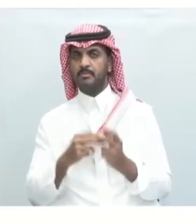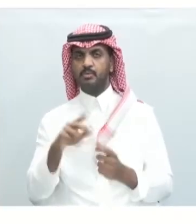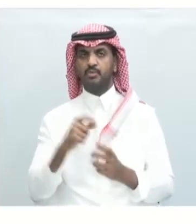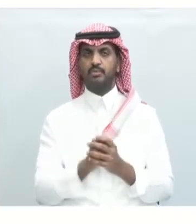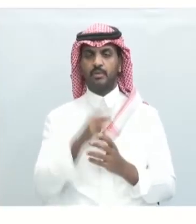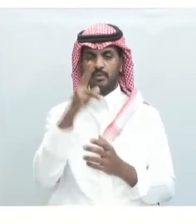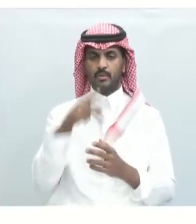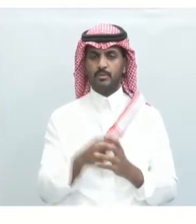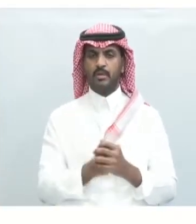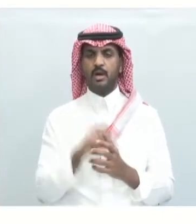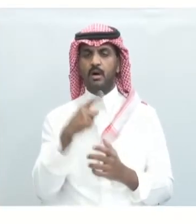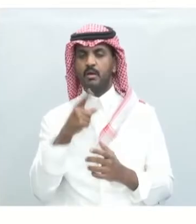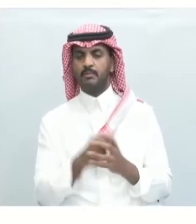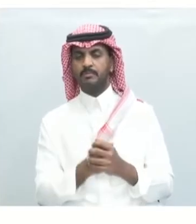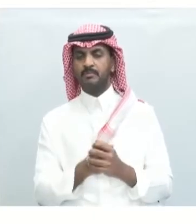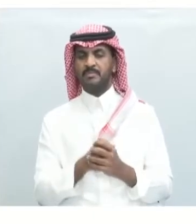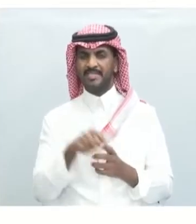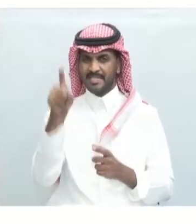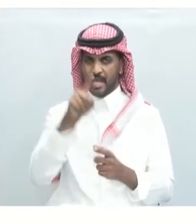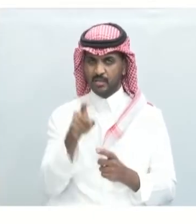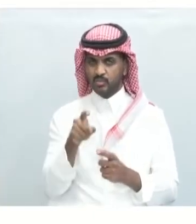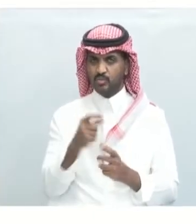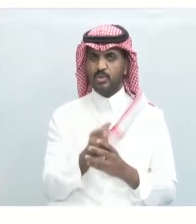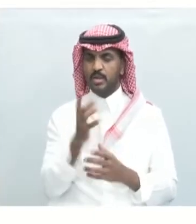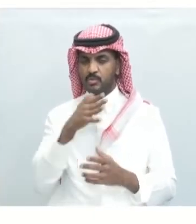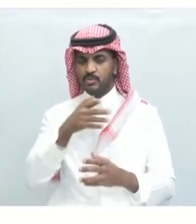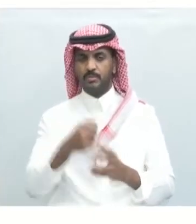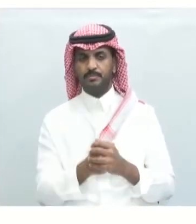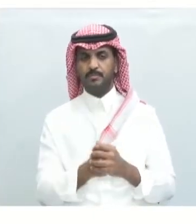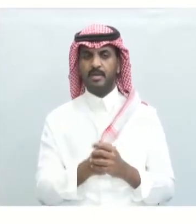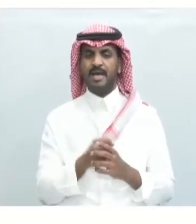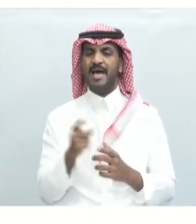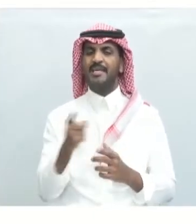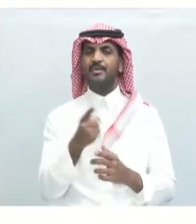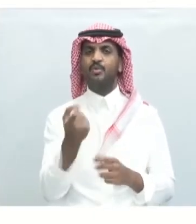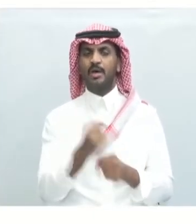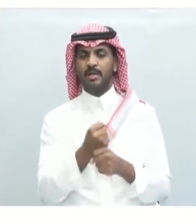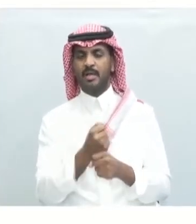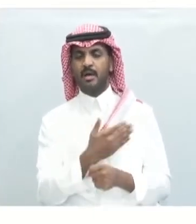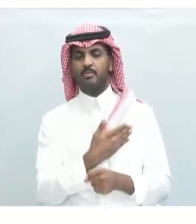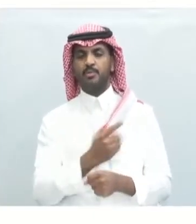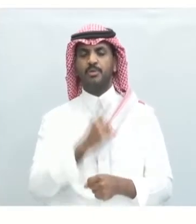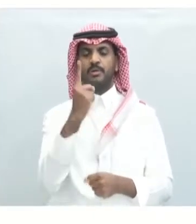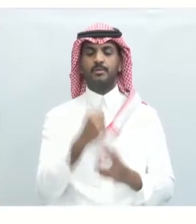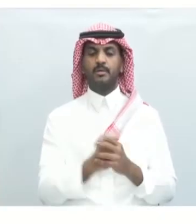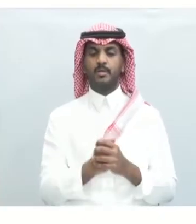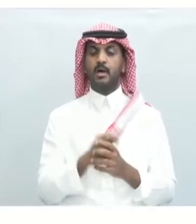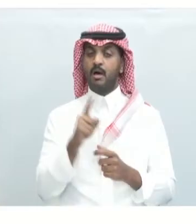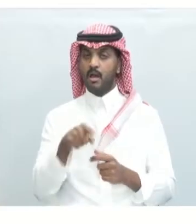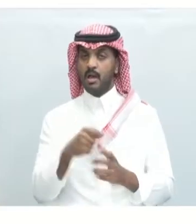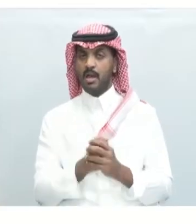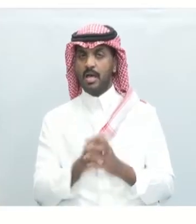رضي الله عنه قال سالت النبي صلى الله عليه وسلم اي العمل احب الى الله قال